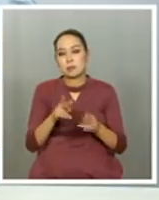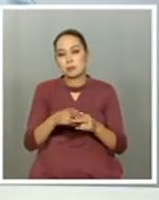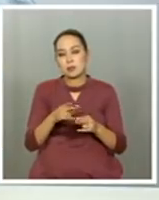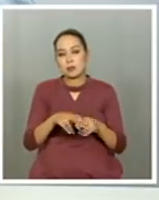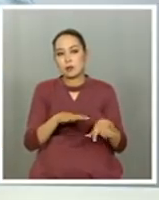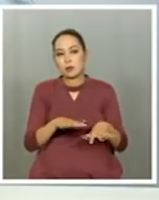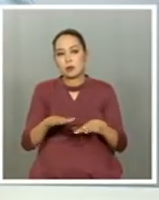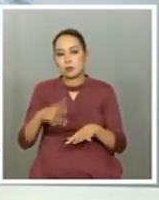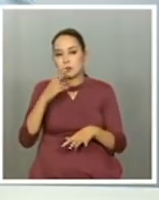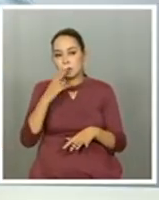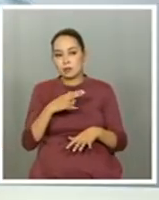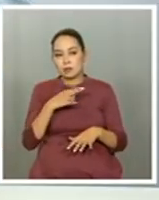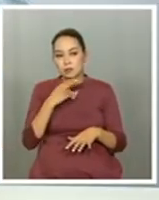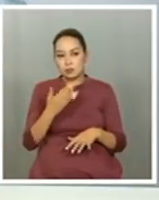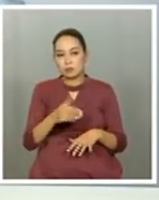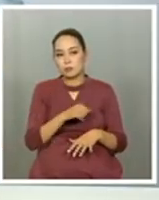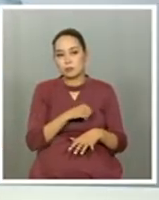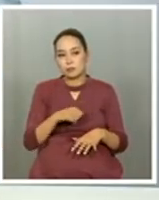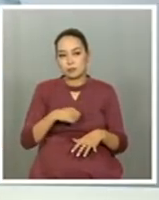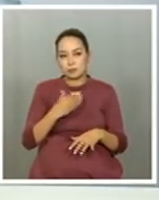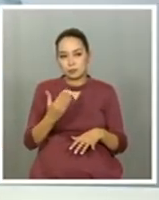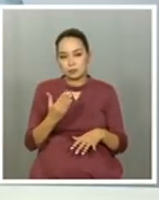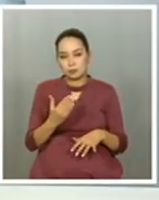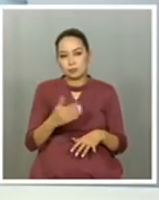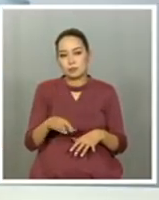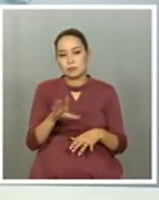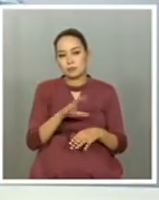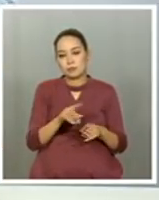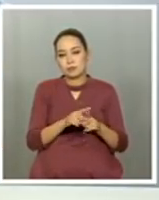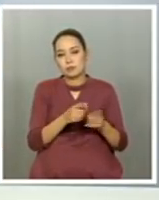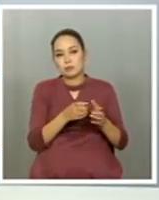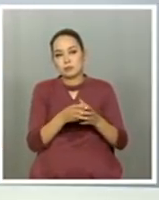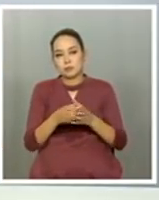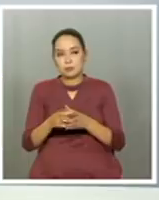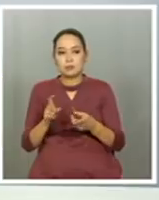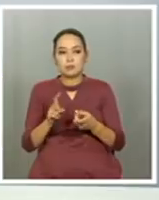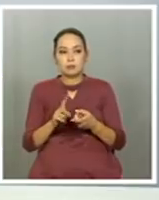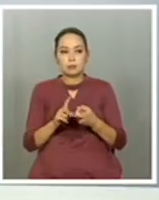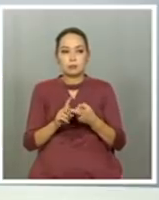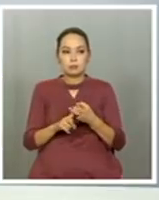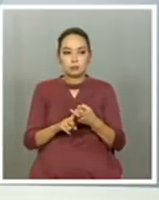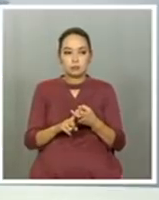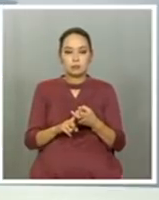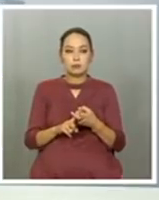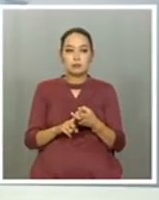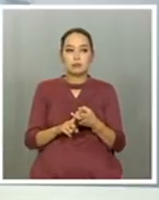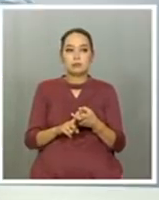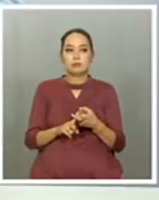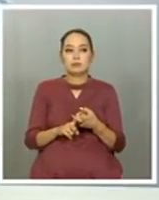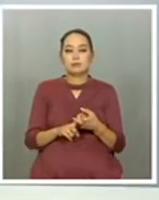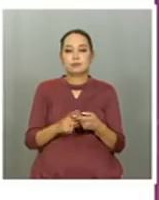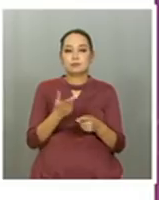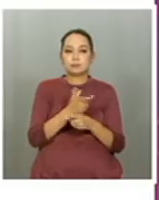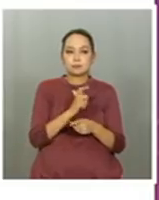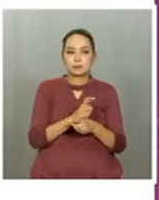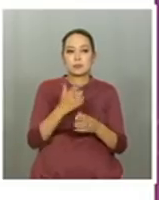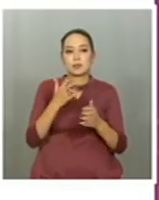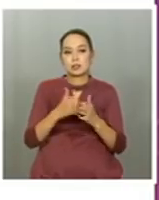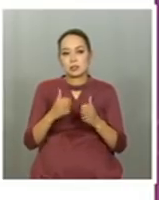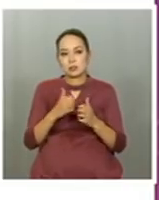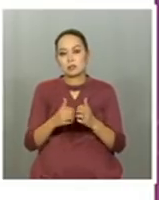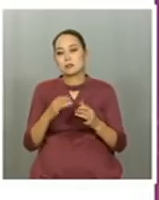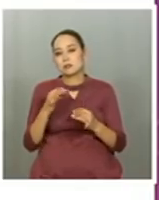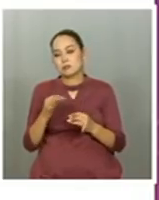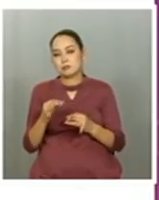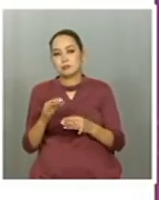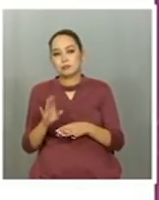болсақ, металдар өздерінің белгілі бір белсенділігіне байланысты белгілі бір ретпен орналастырылған. Яғни, ең бірінші